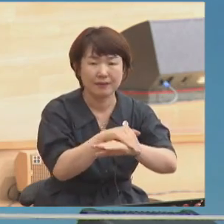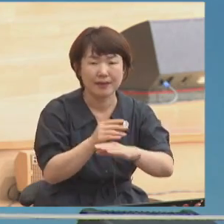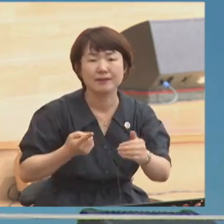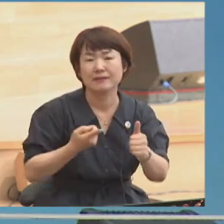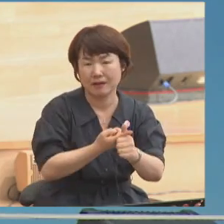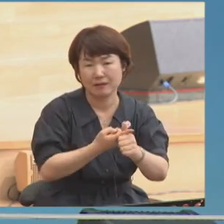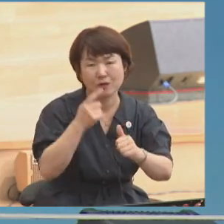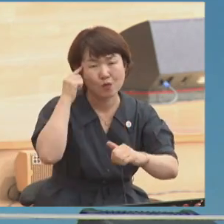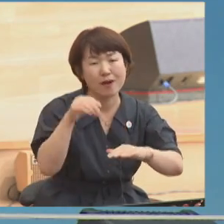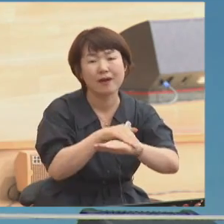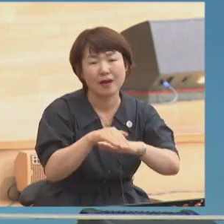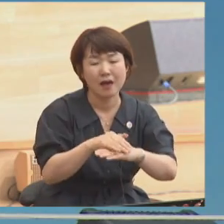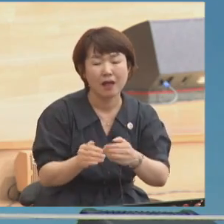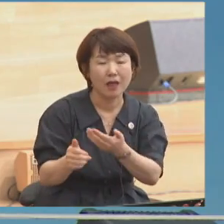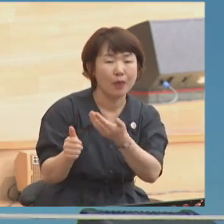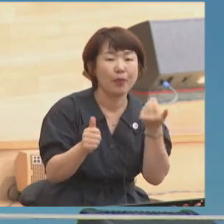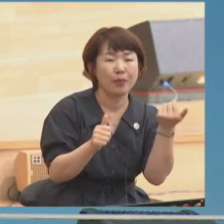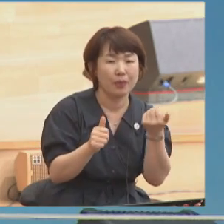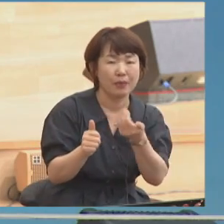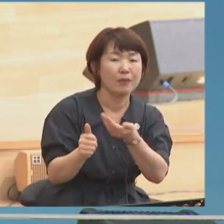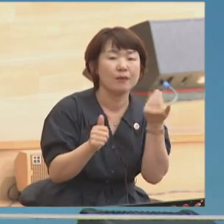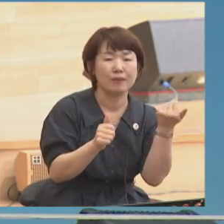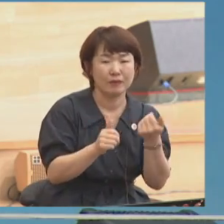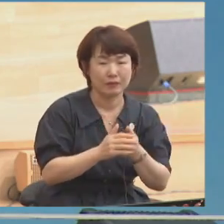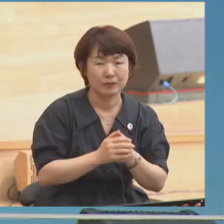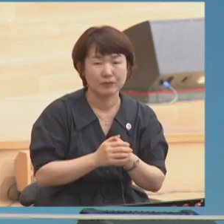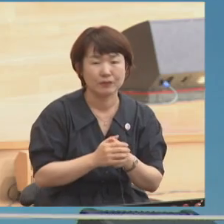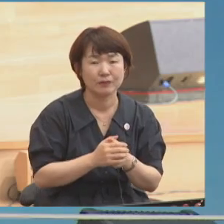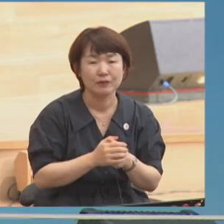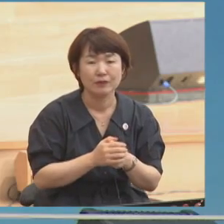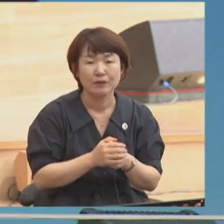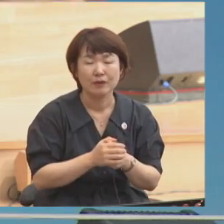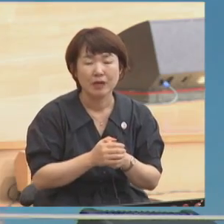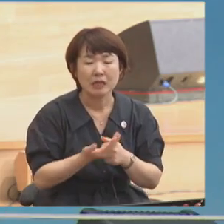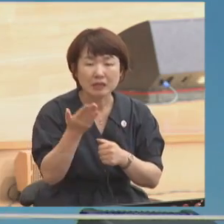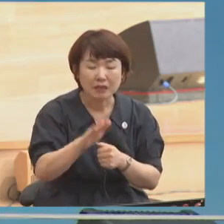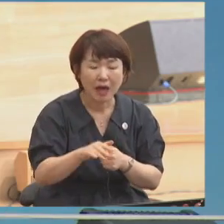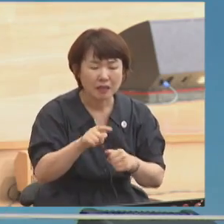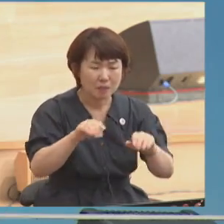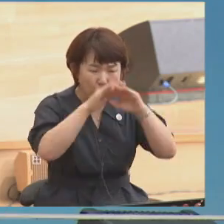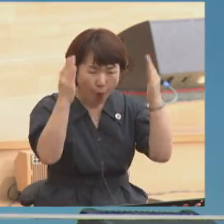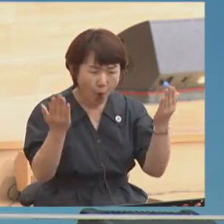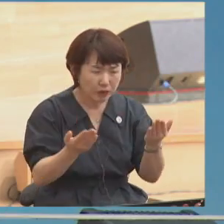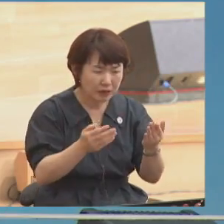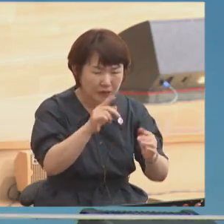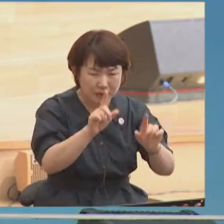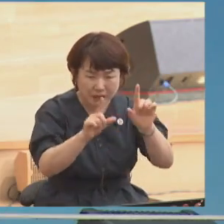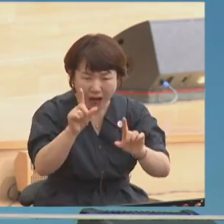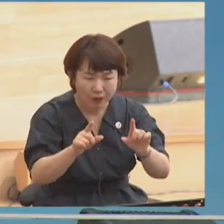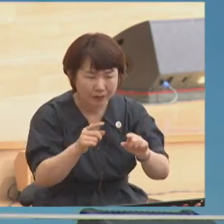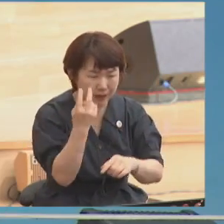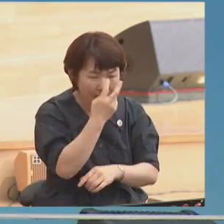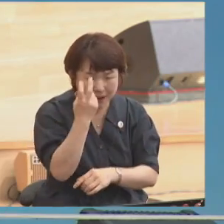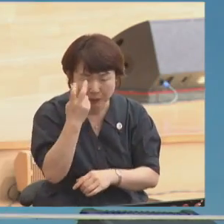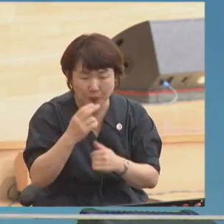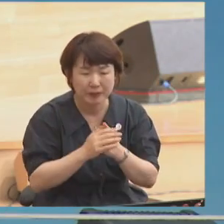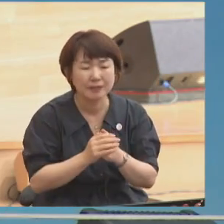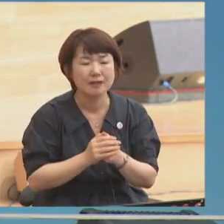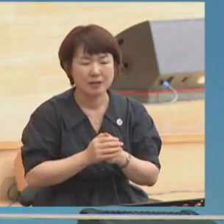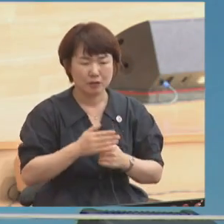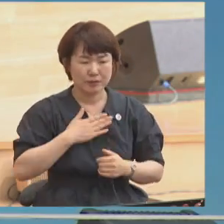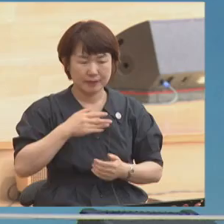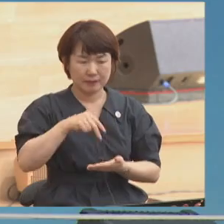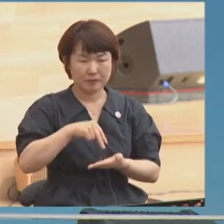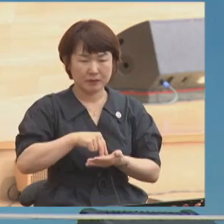계획범이라는 거죠. 불러낸 거예요. 자, 그러나 이 모든 것들을 쭉 살펴보니까, 우리가 객관적으로 이 사건을